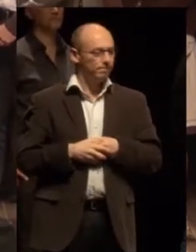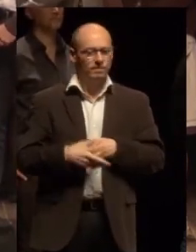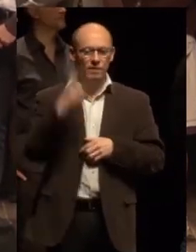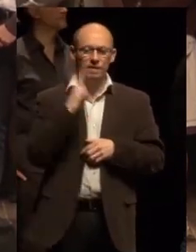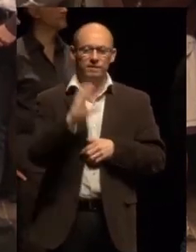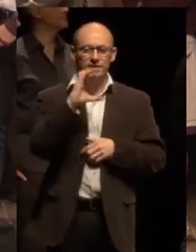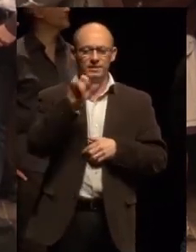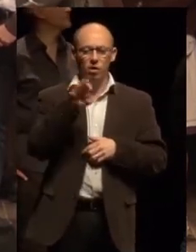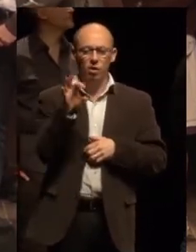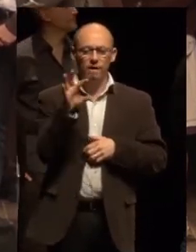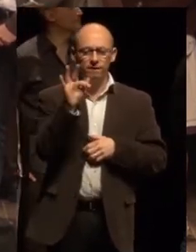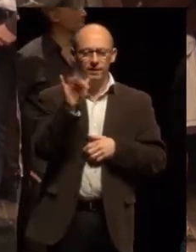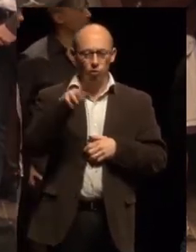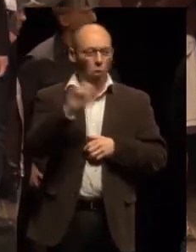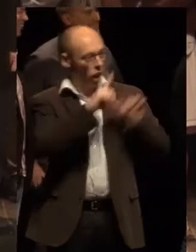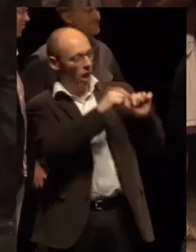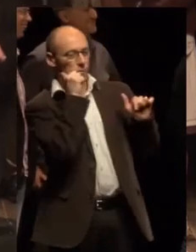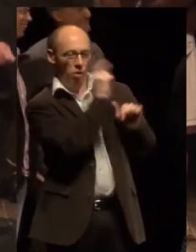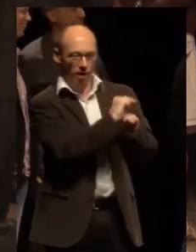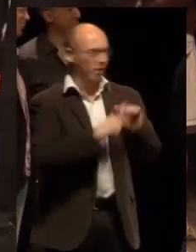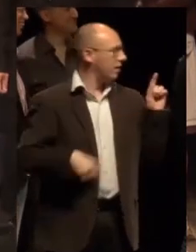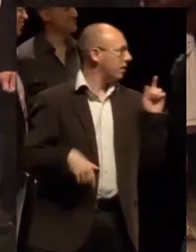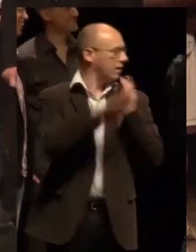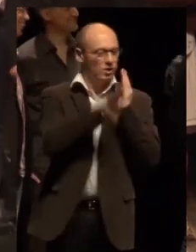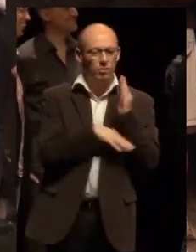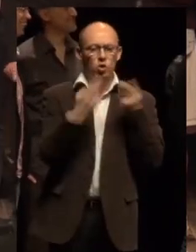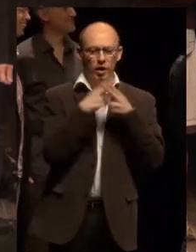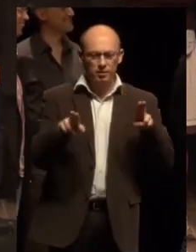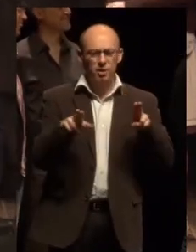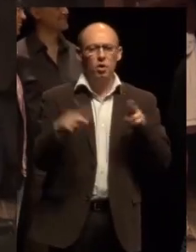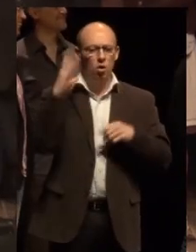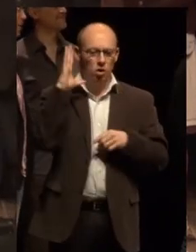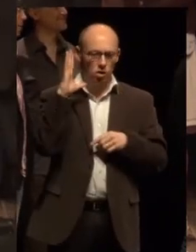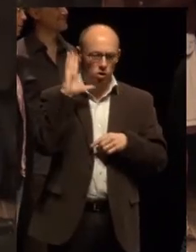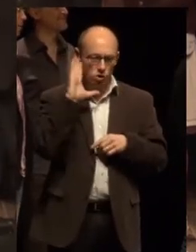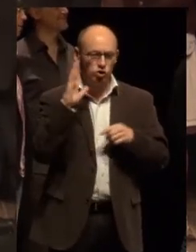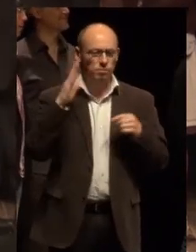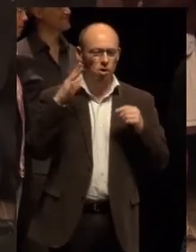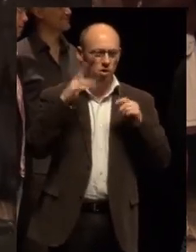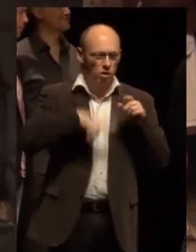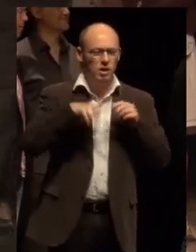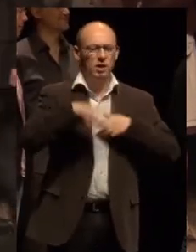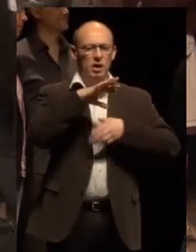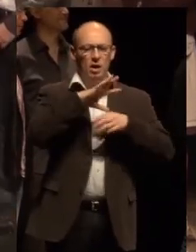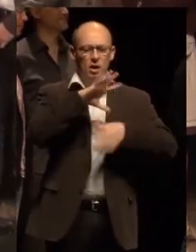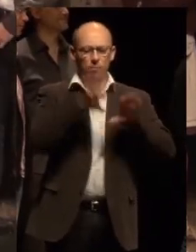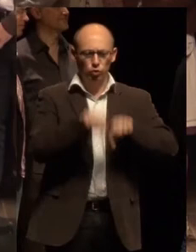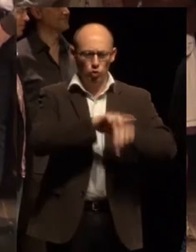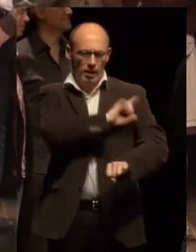Vincent Fristo, donc qui est bien là, adjoint à l'urbanisme, notamment au logement et à la transition énergétique.